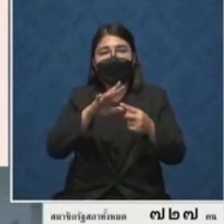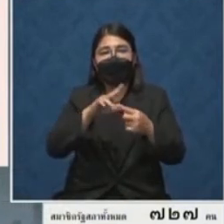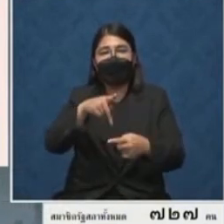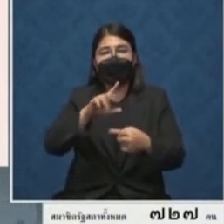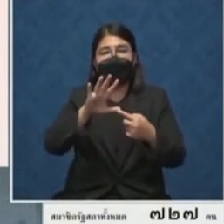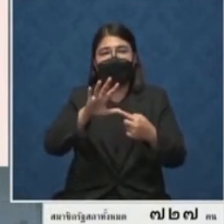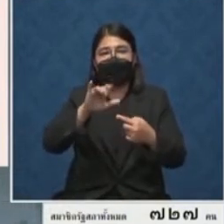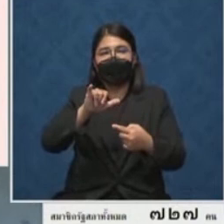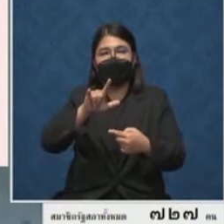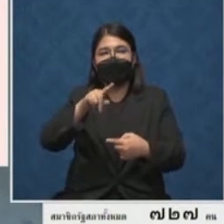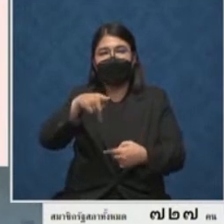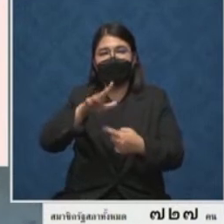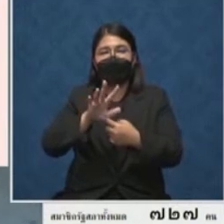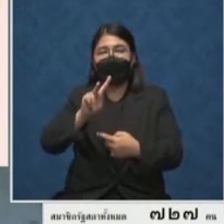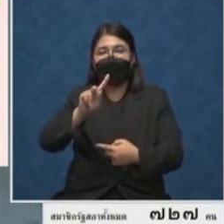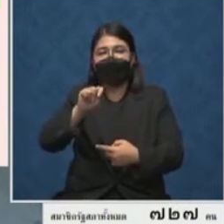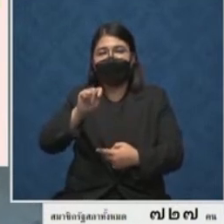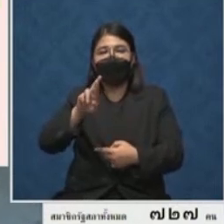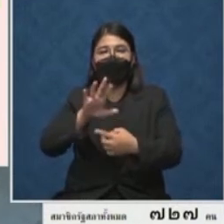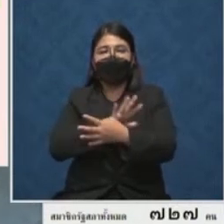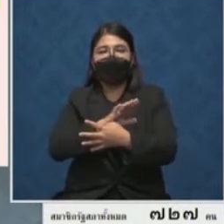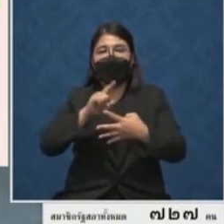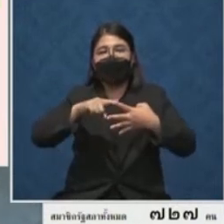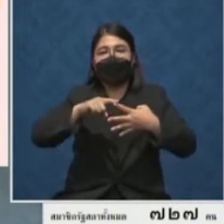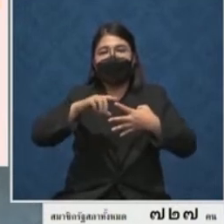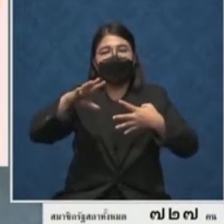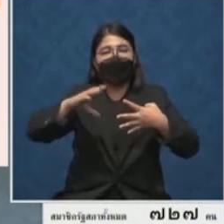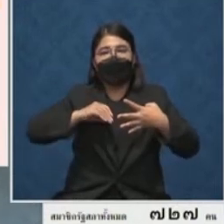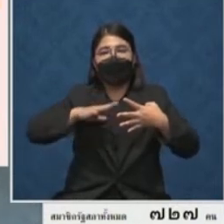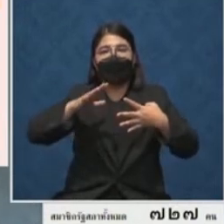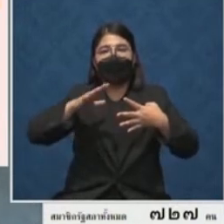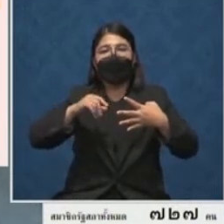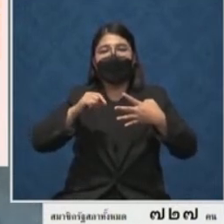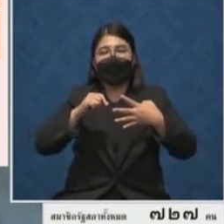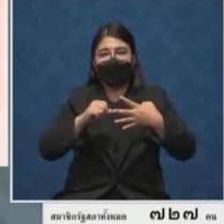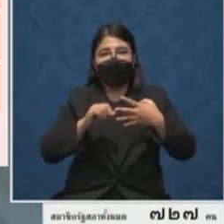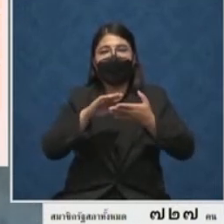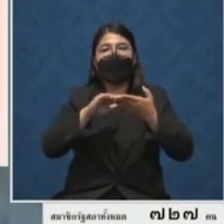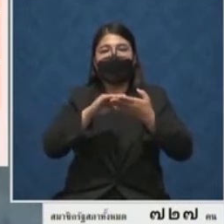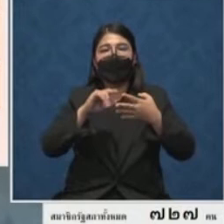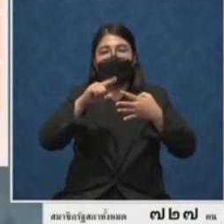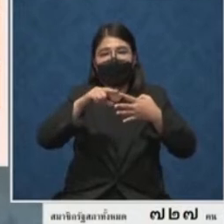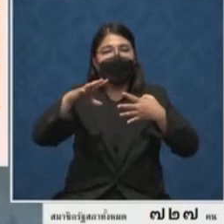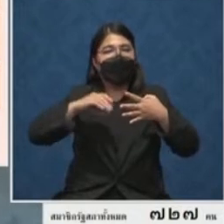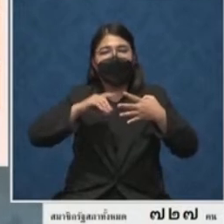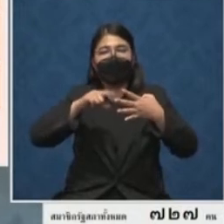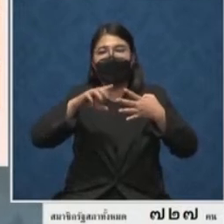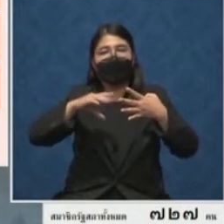รับหลักการไม่รับหลักการนะคะขอโทษค่ะ2ไม่รับหลักการ3ไม่รับหลักการ4ไม่รับหลักการค่